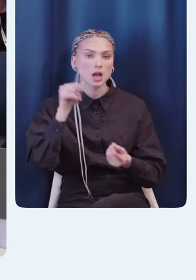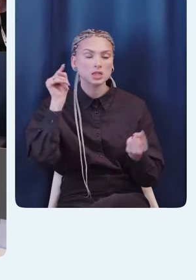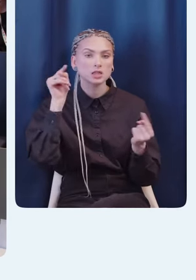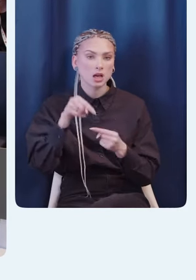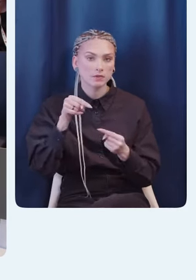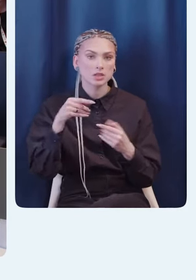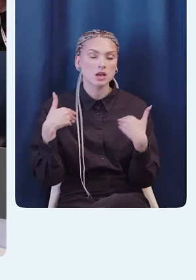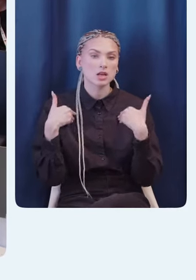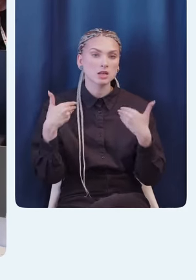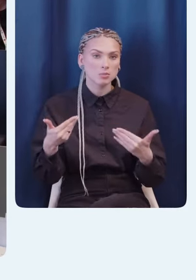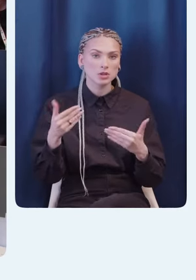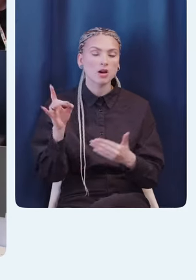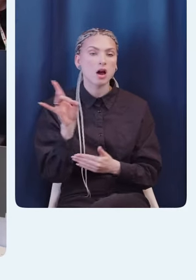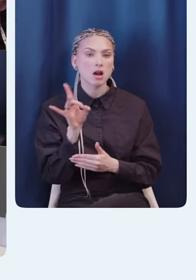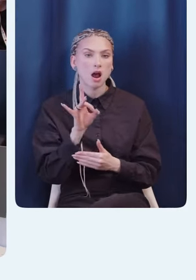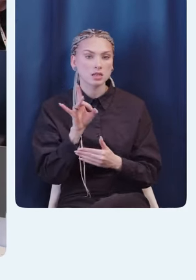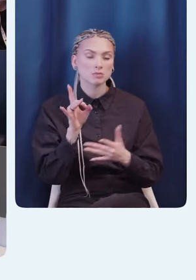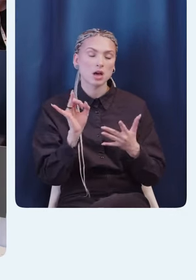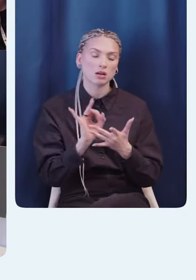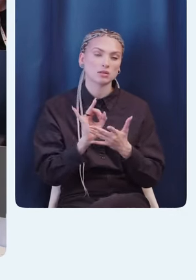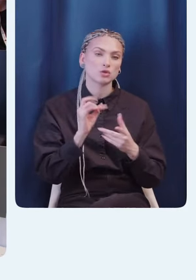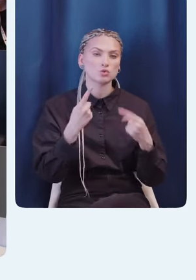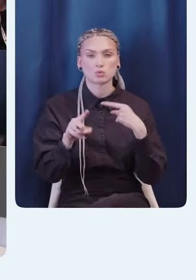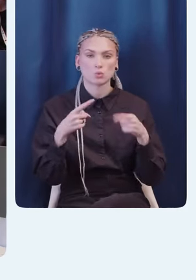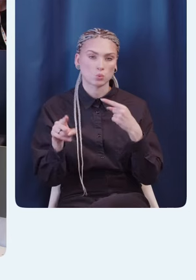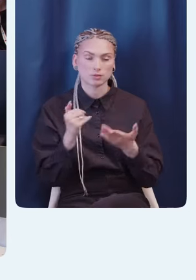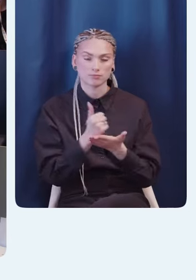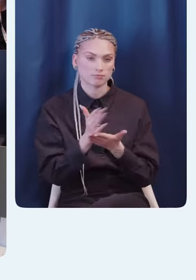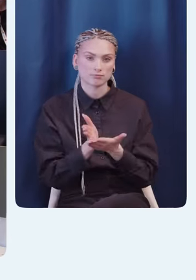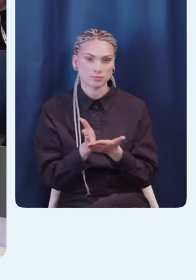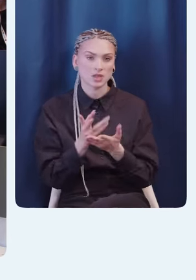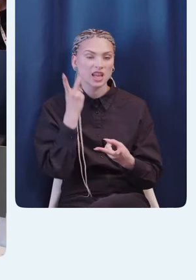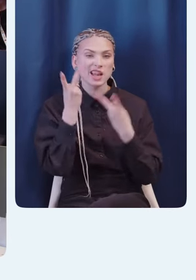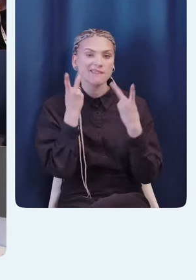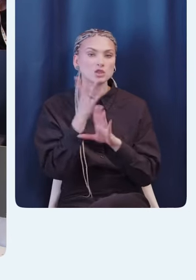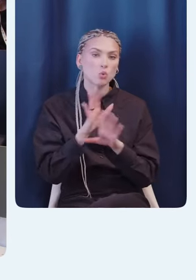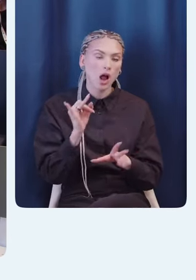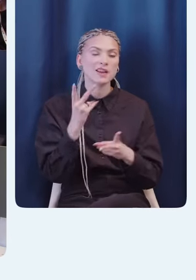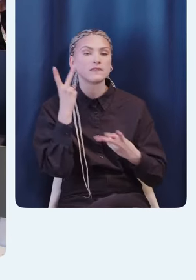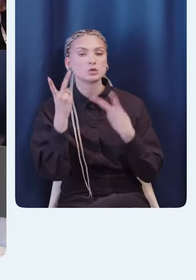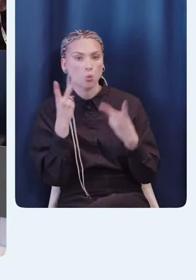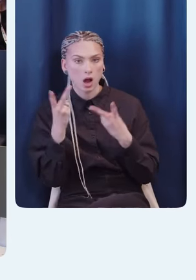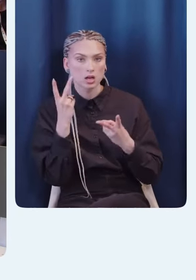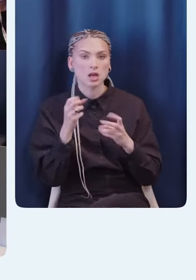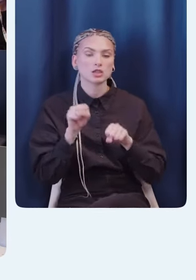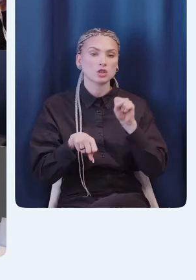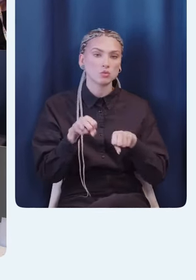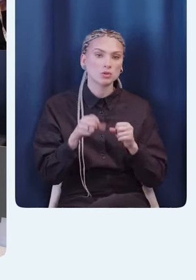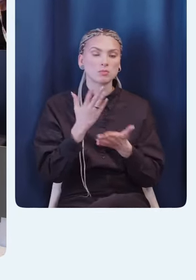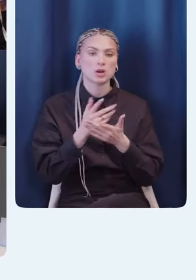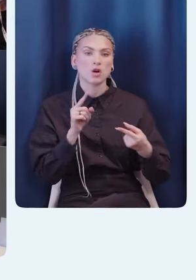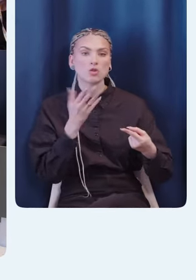соответствуют рекомендациям по размеру и другие аспекты невизуальной и визуальной доступности, такие как контрастность,